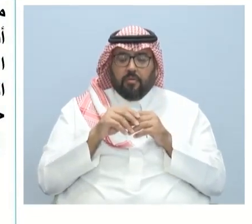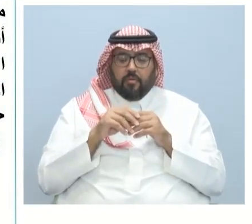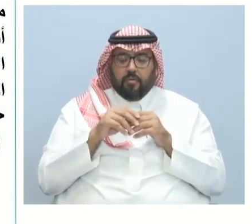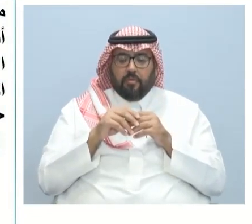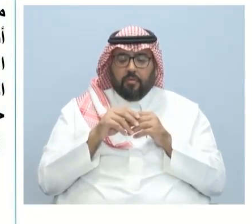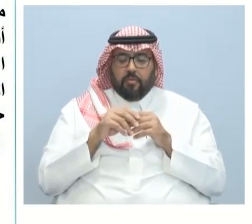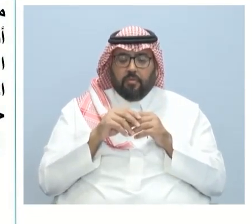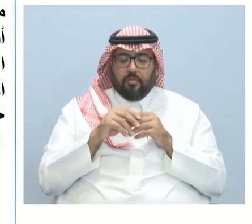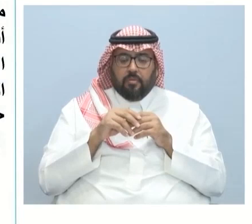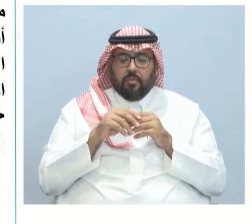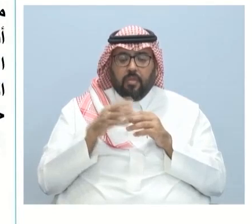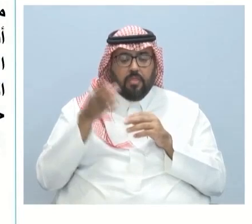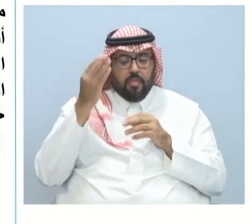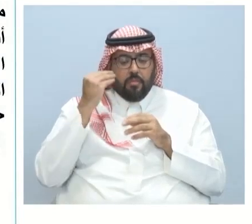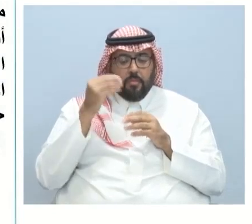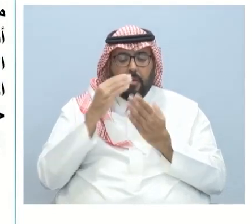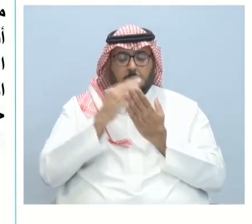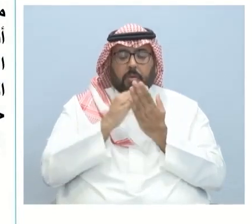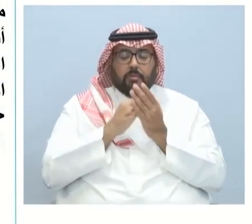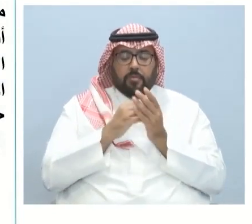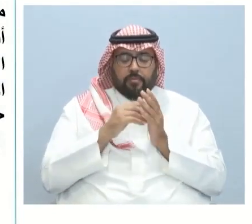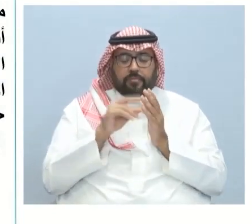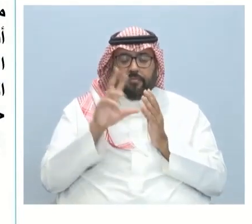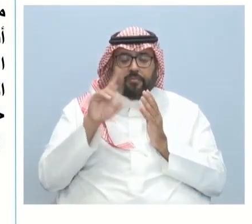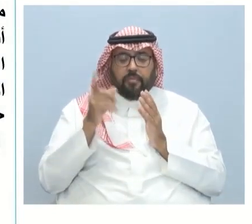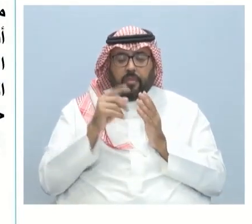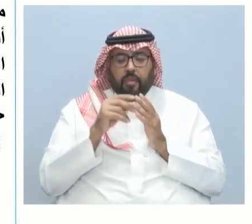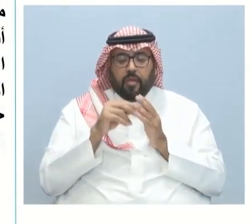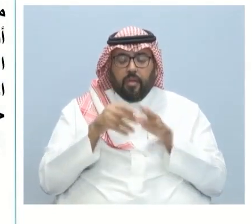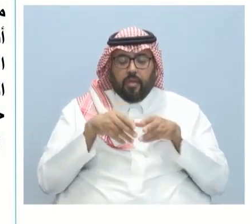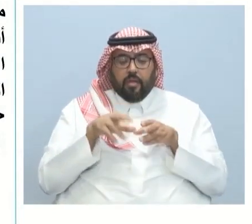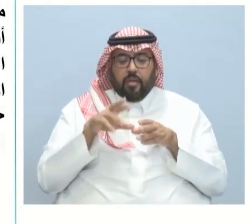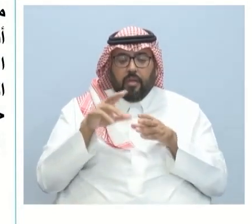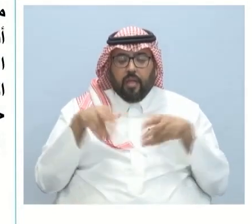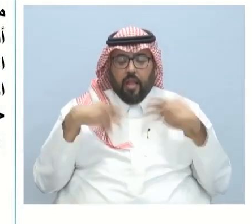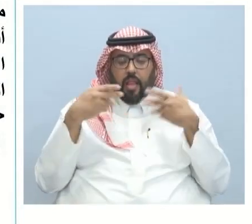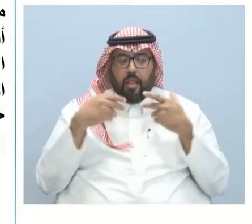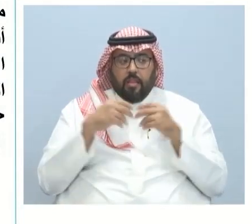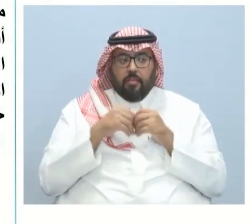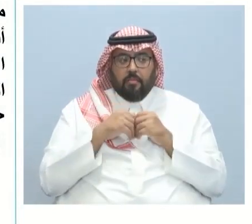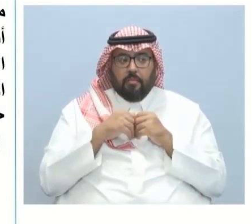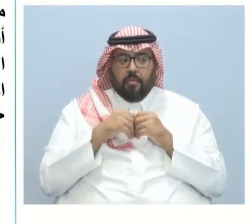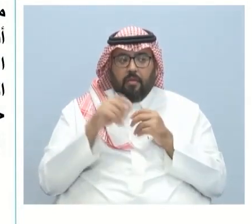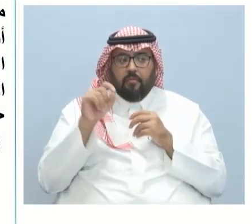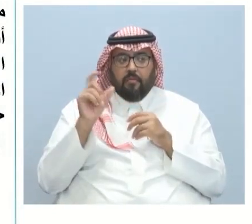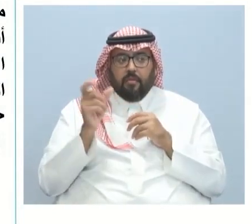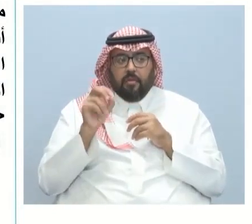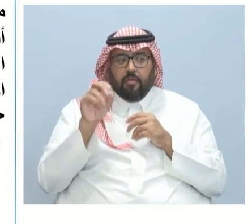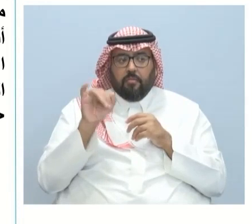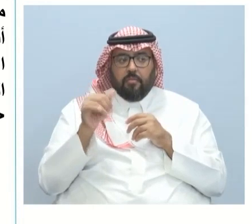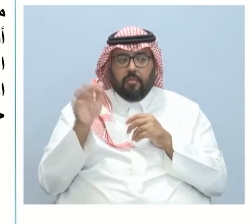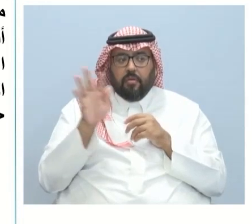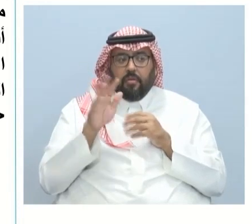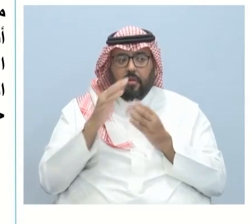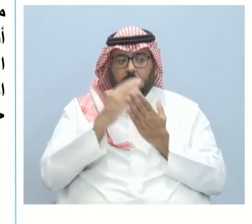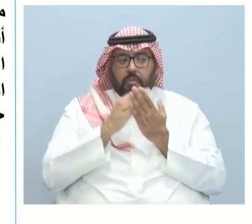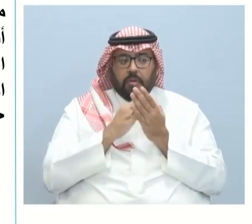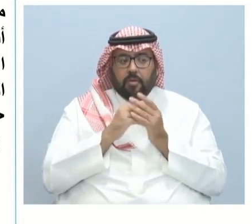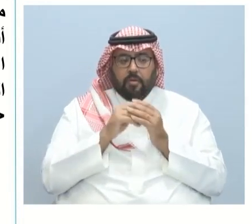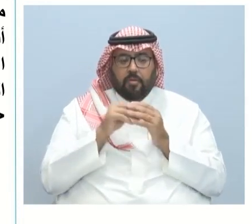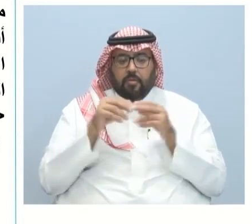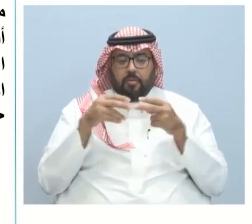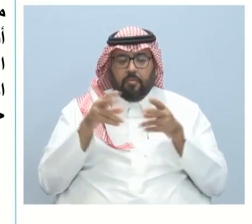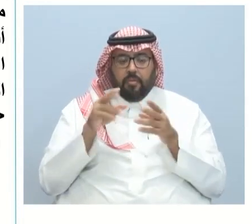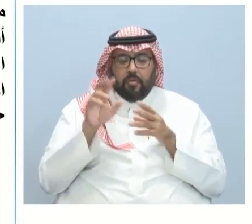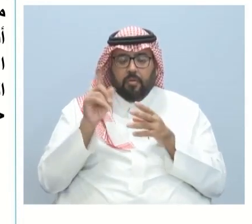خلال التعليمات البرمجيه للروبوت استخدام ساحه اللعب الفن قماش لانشاء برنامج يمكن